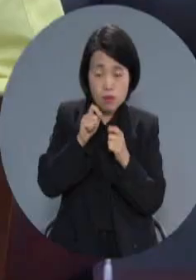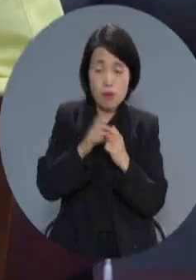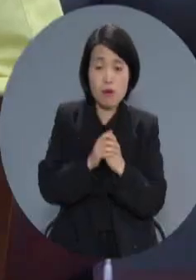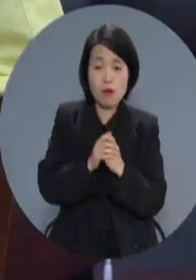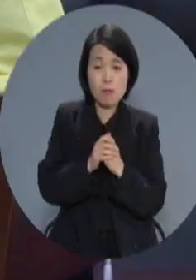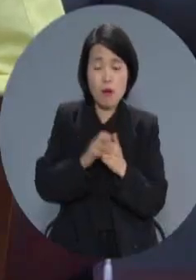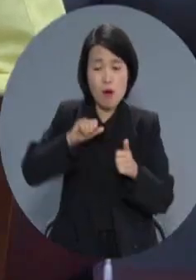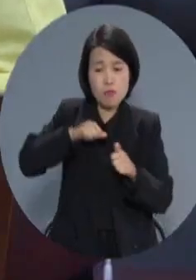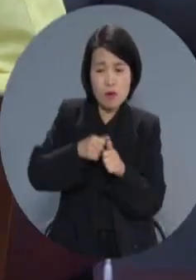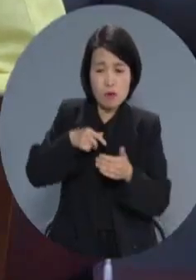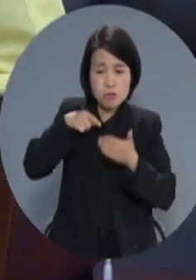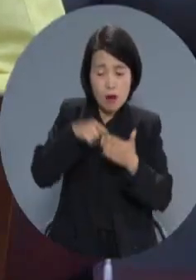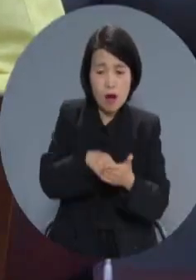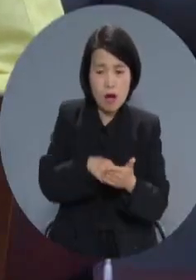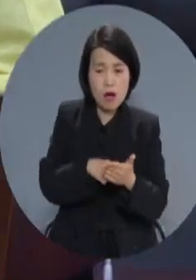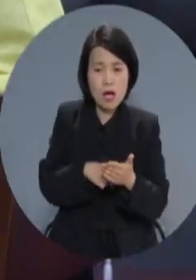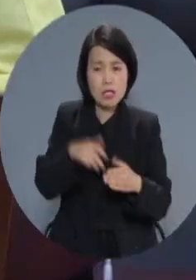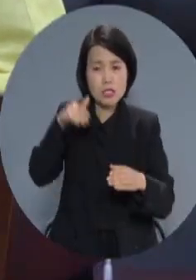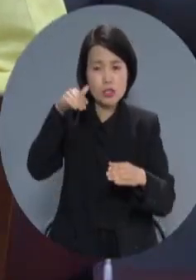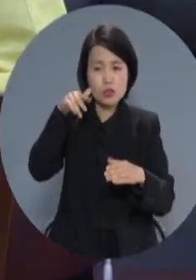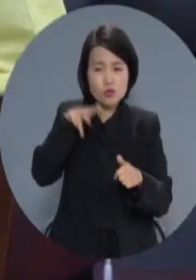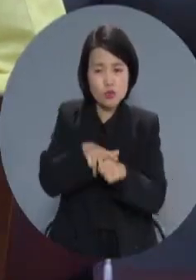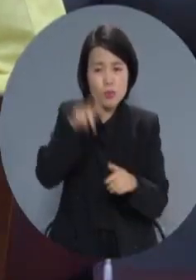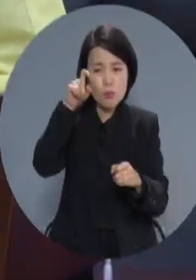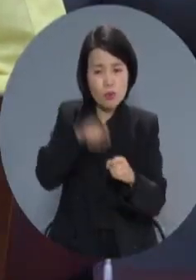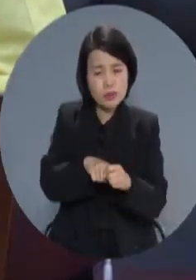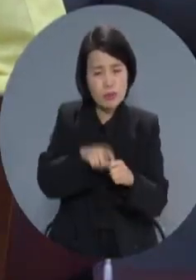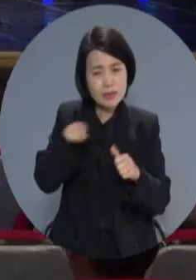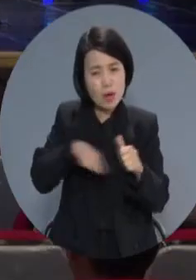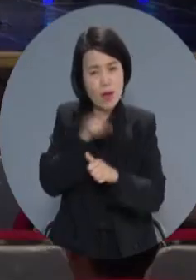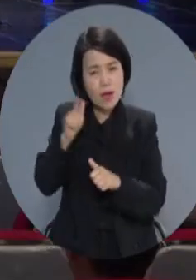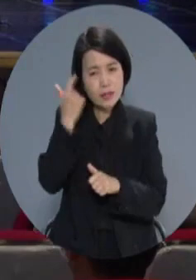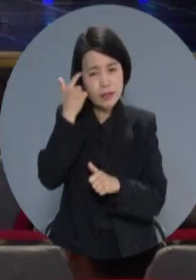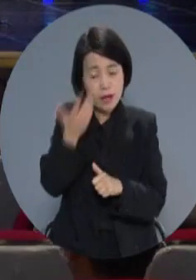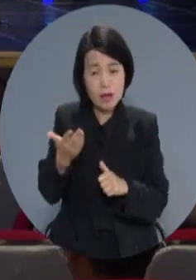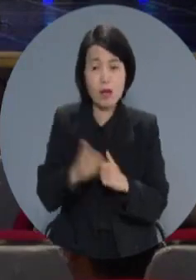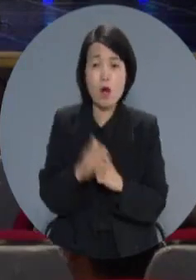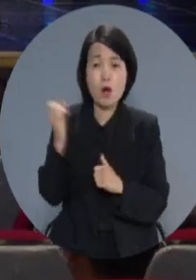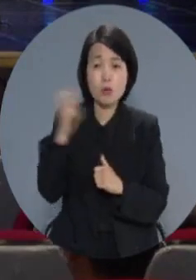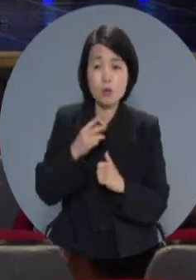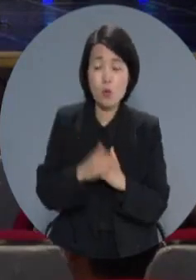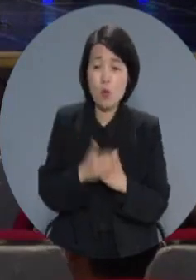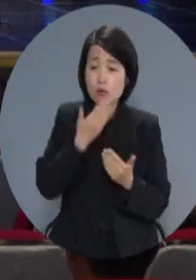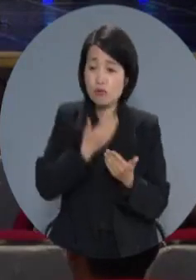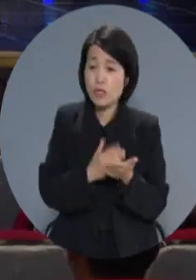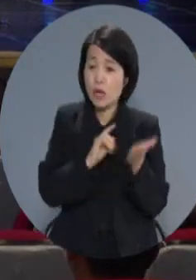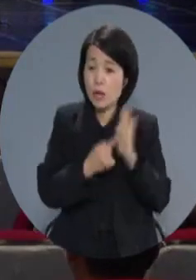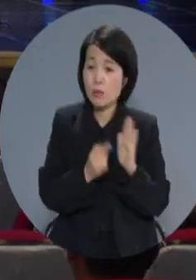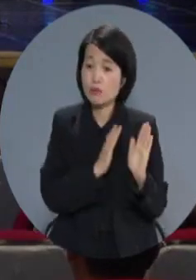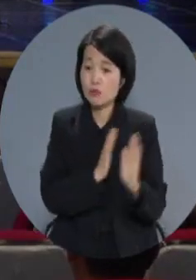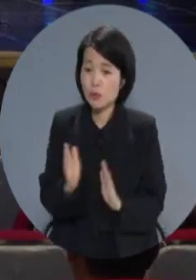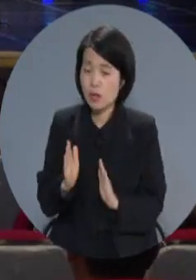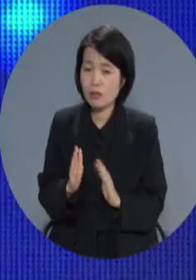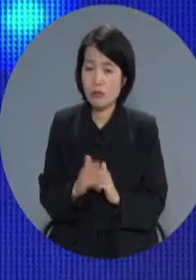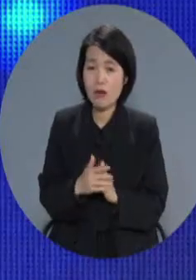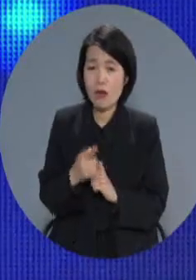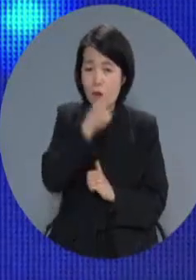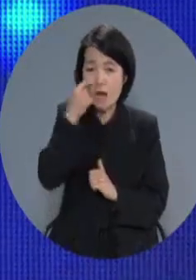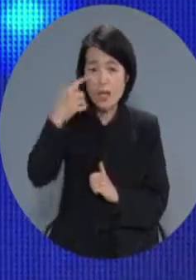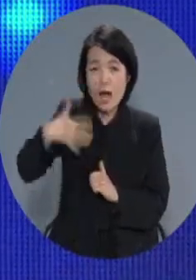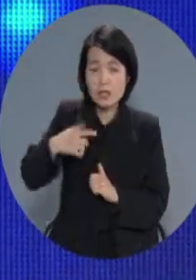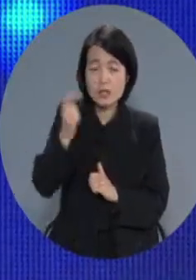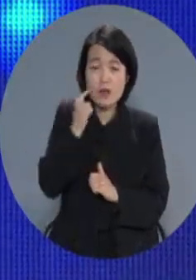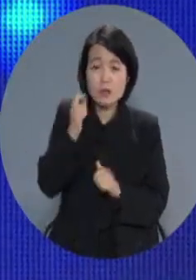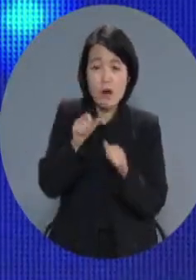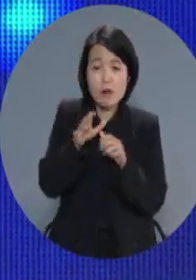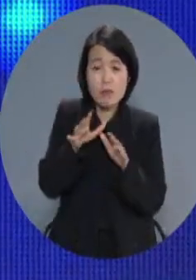것도 정 시장이 출마를 염두에 둔것 아니냐는 주장에 이어 정 시장이 중대 발표를 준비하고 있다는 확인되지 않은